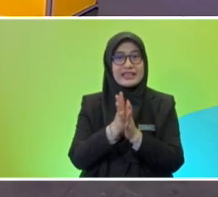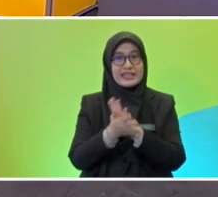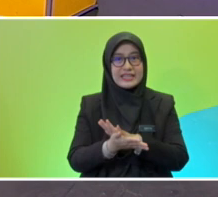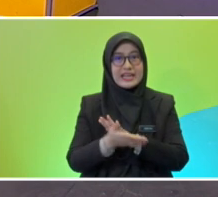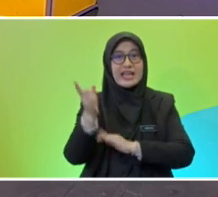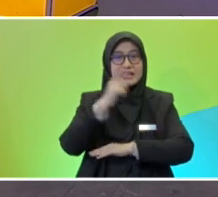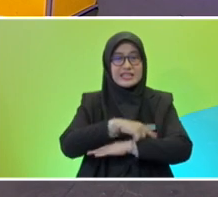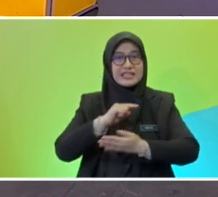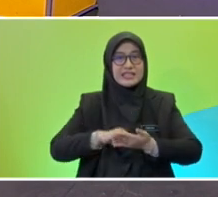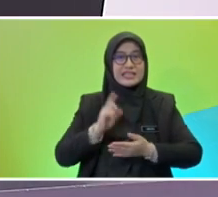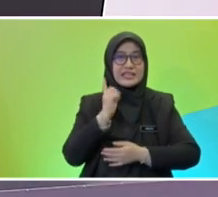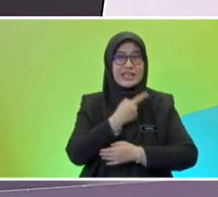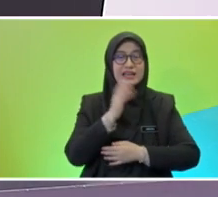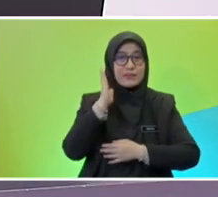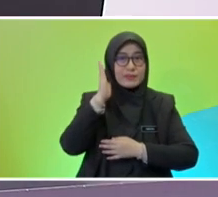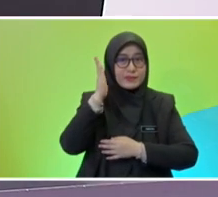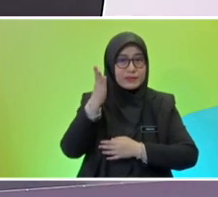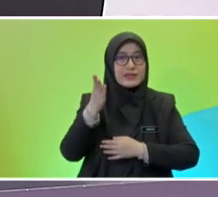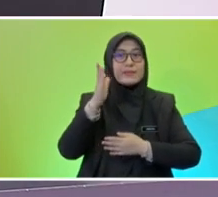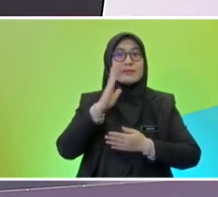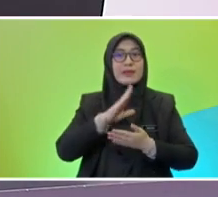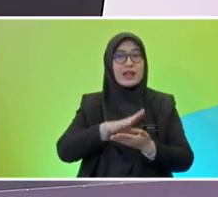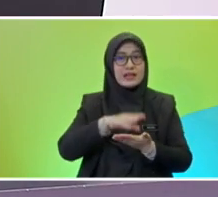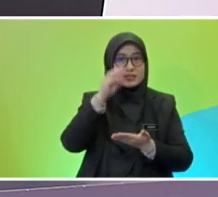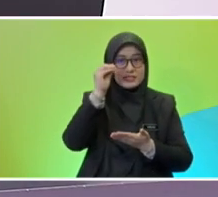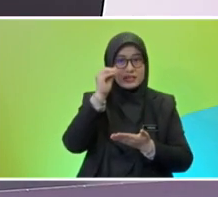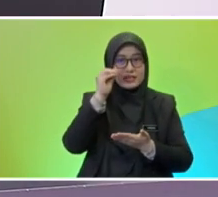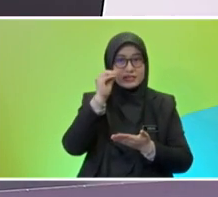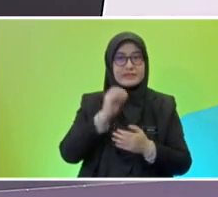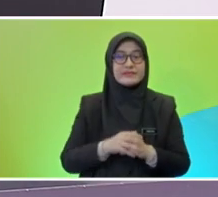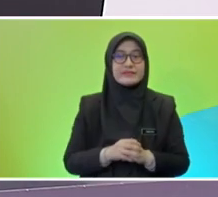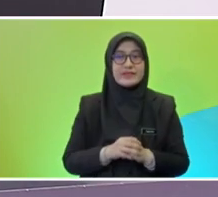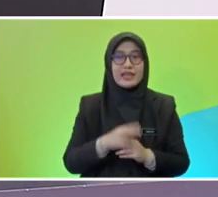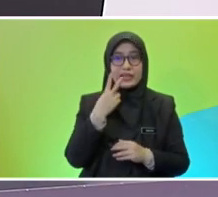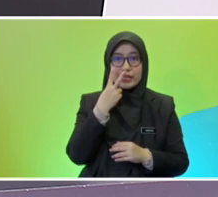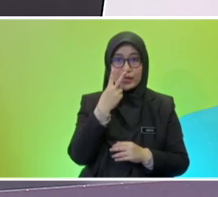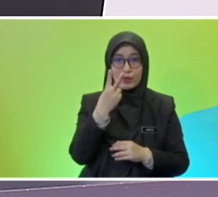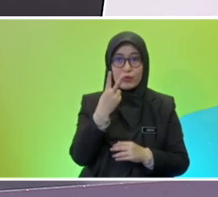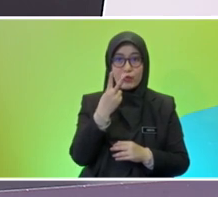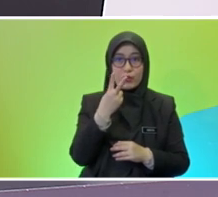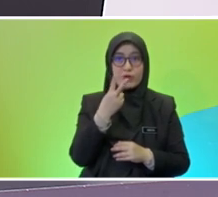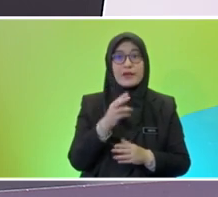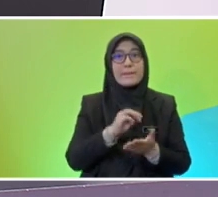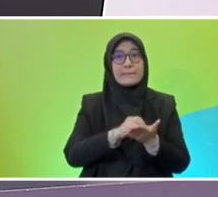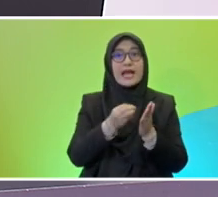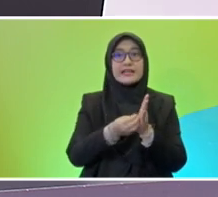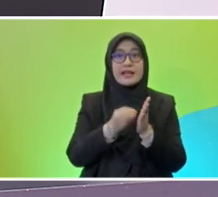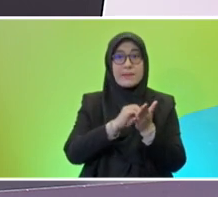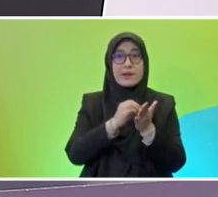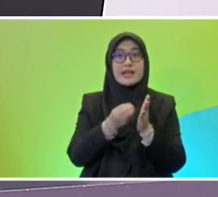topik hari ini yaitu kita tengok kepada Apa pengertian air